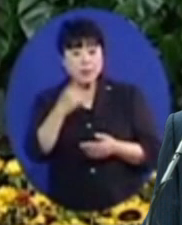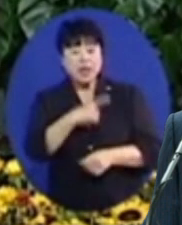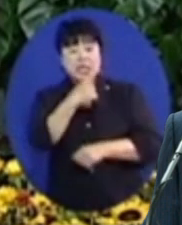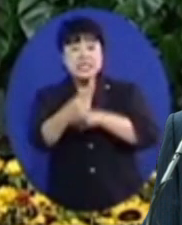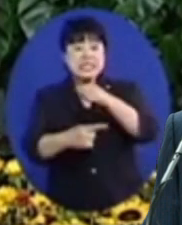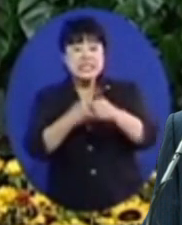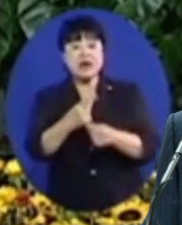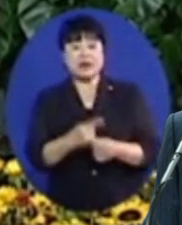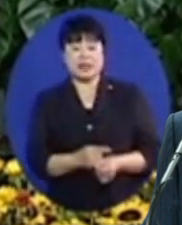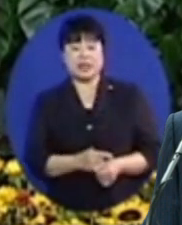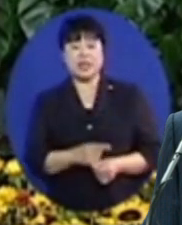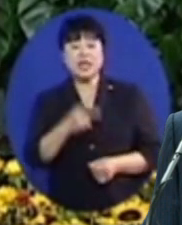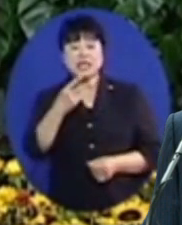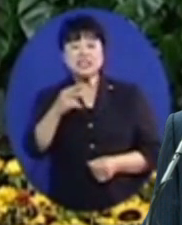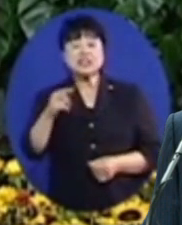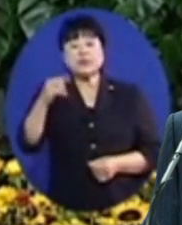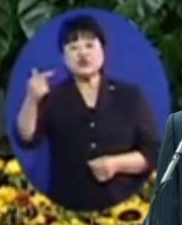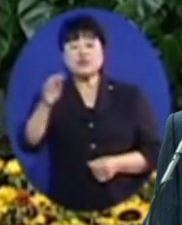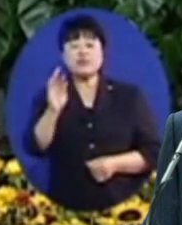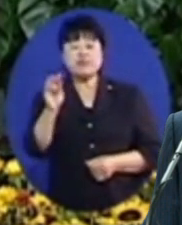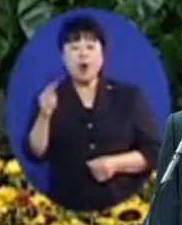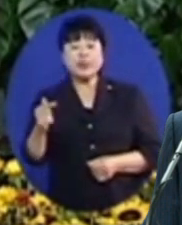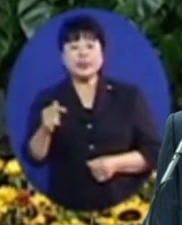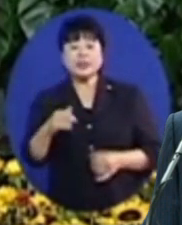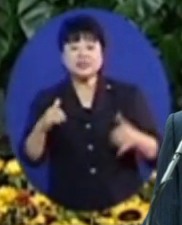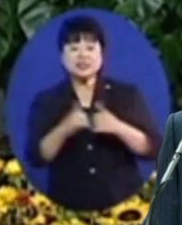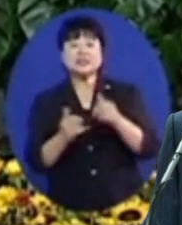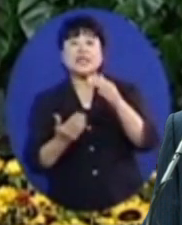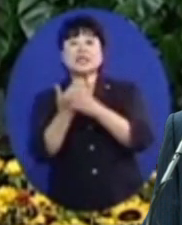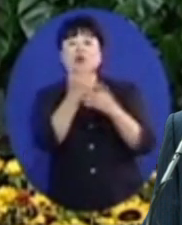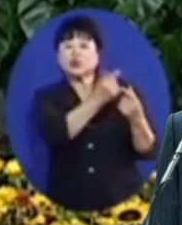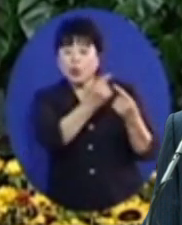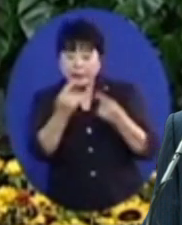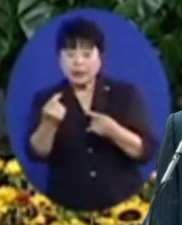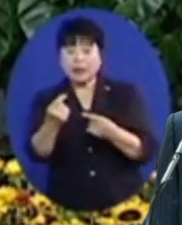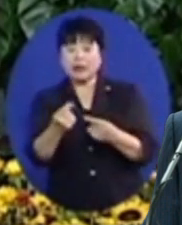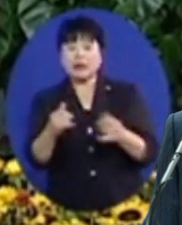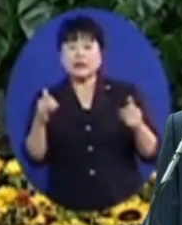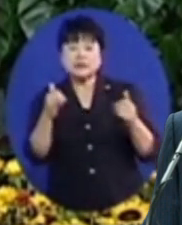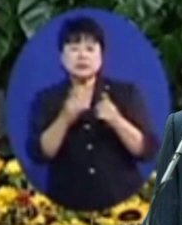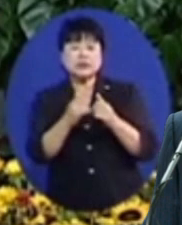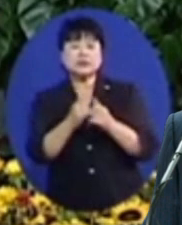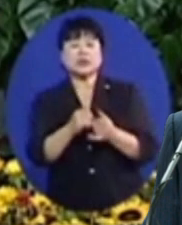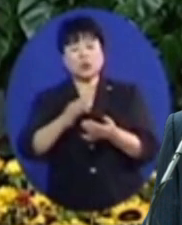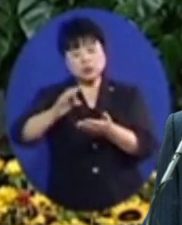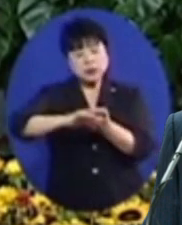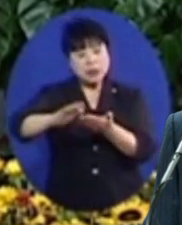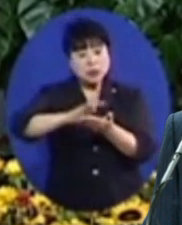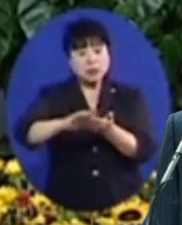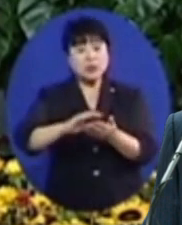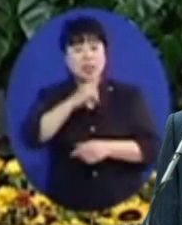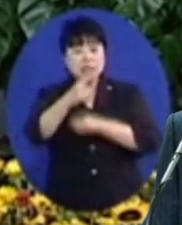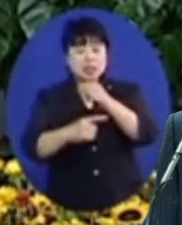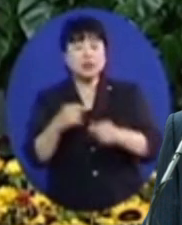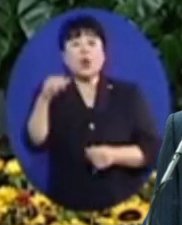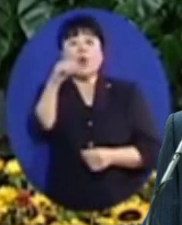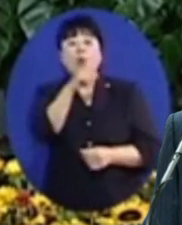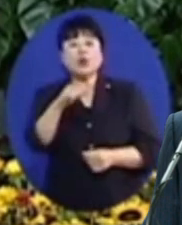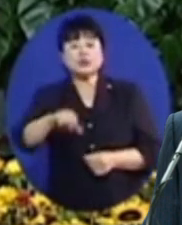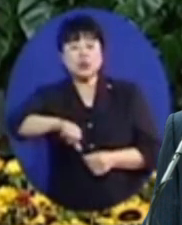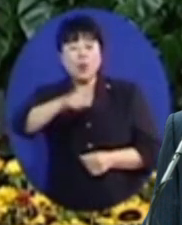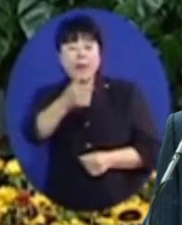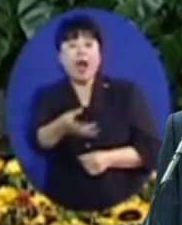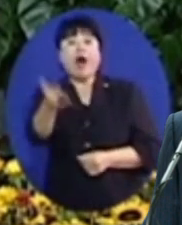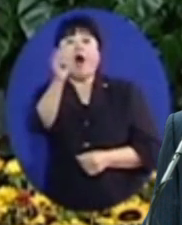평균 2.6번 전쟁이 일어난 것입니다. 이러한 전쟁을 위해 소비되는 돈은 연간 5,500억